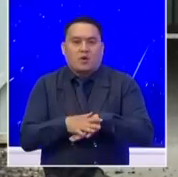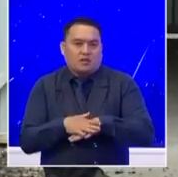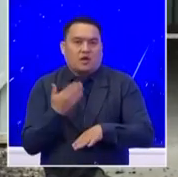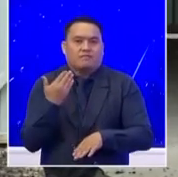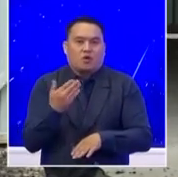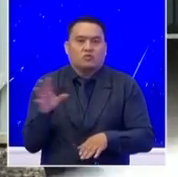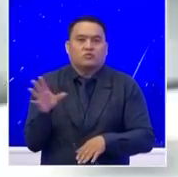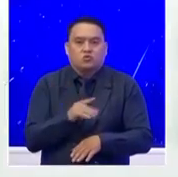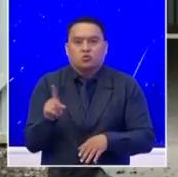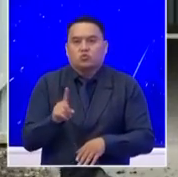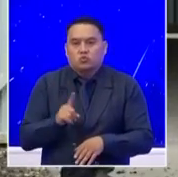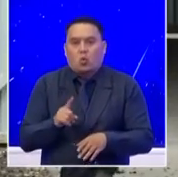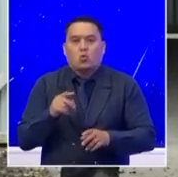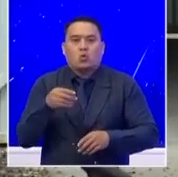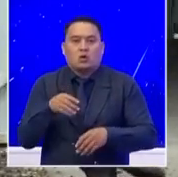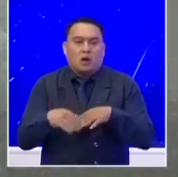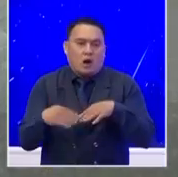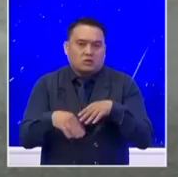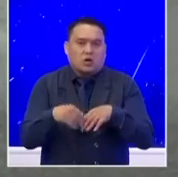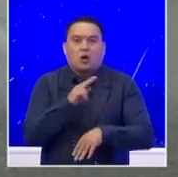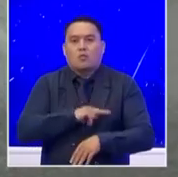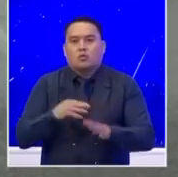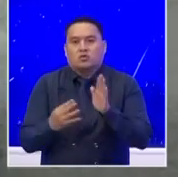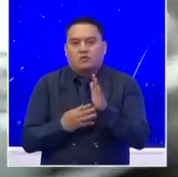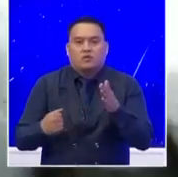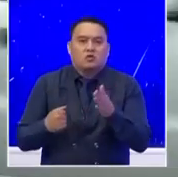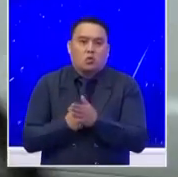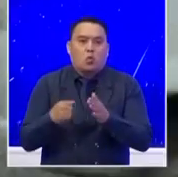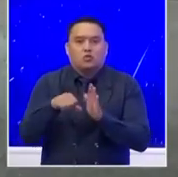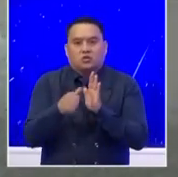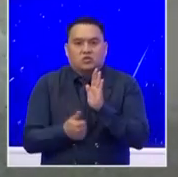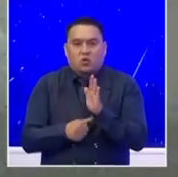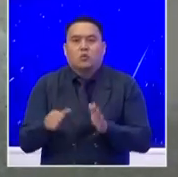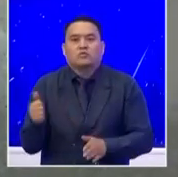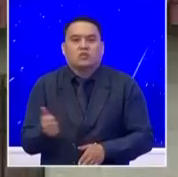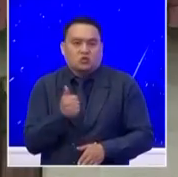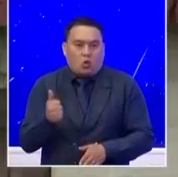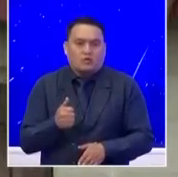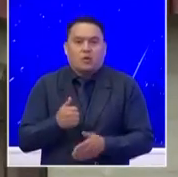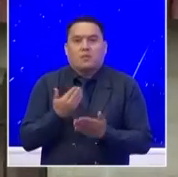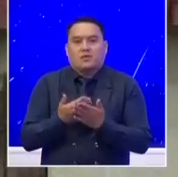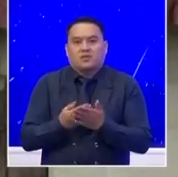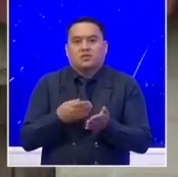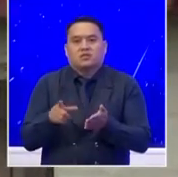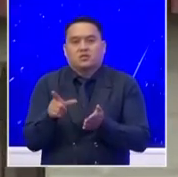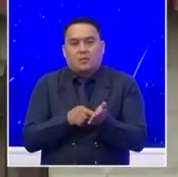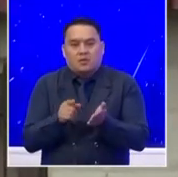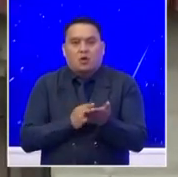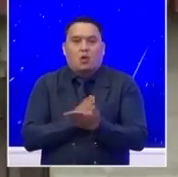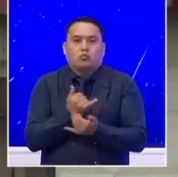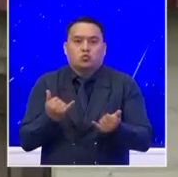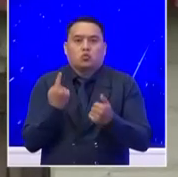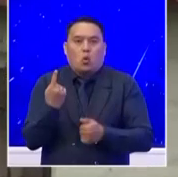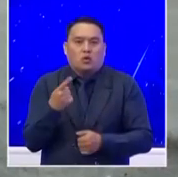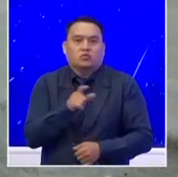уровня. Стоит отметить, салоны красоты будут работать с 9:00 до 16 часов по предварительной записи с обслуживанием только